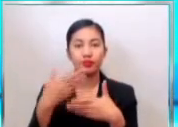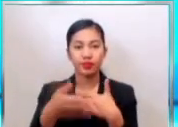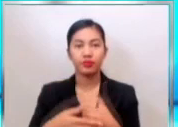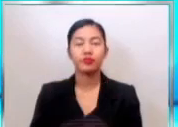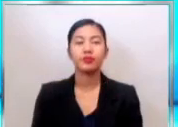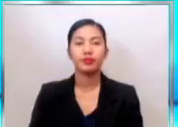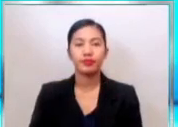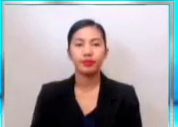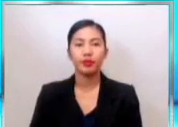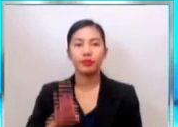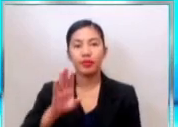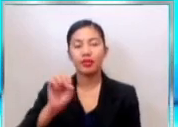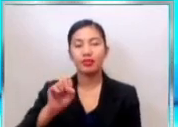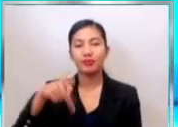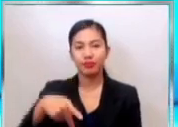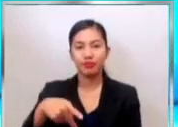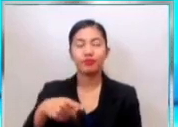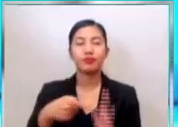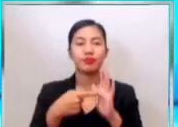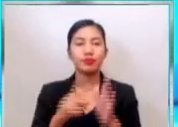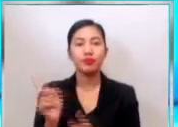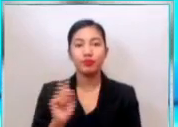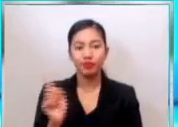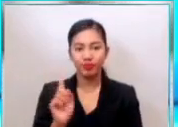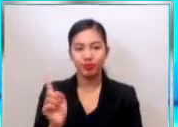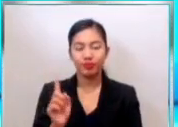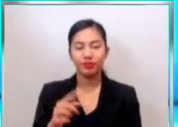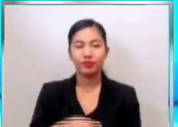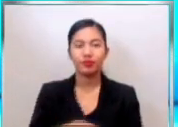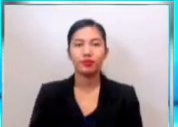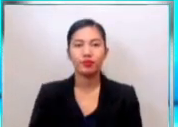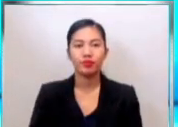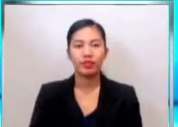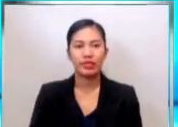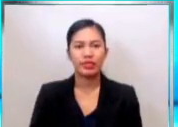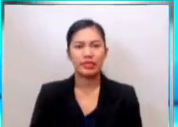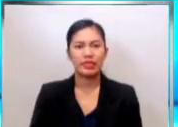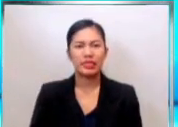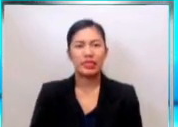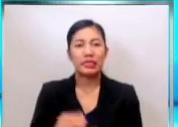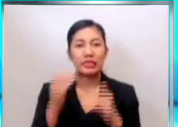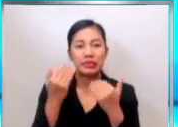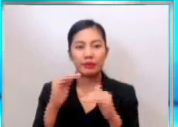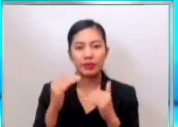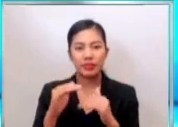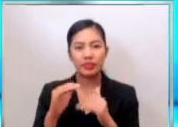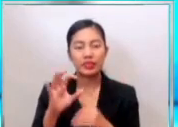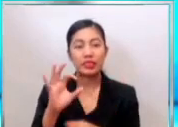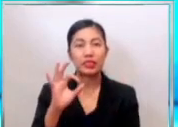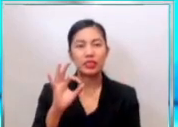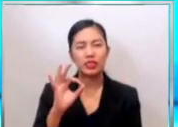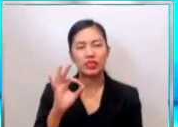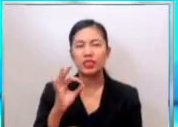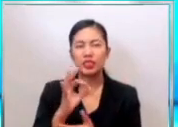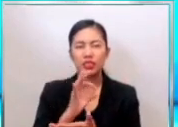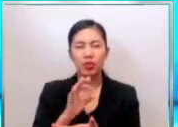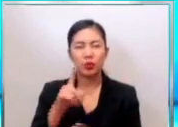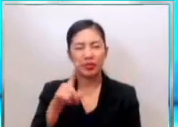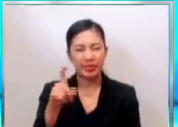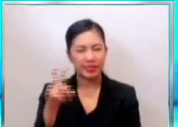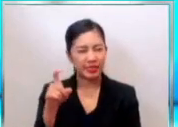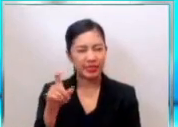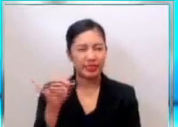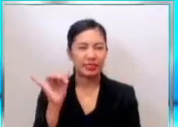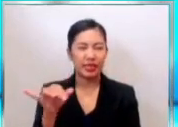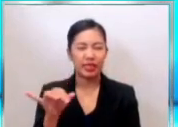Pilipinas ng limited edition na bariyang 100 piso ang halaga. Sabi ng isang kolektor, hindi dapat esmuli ng ganitong uri ng mga barya na